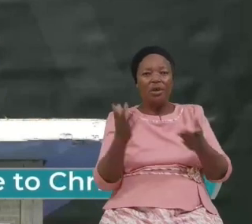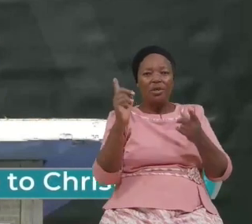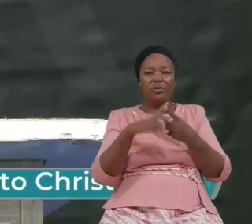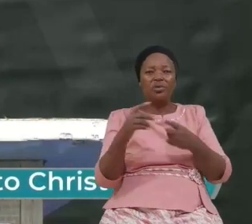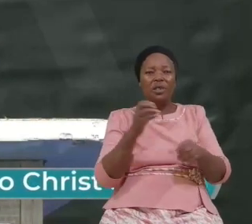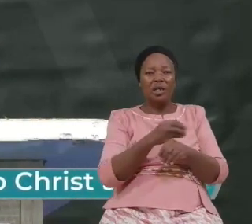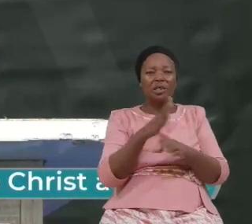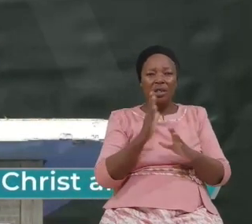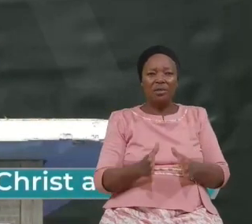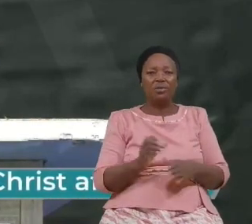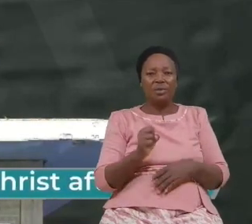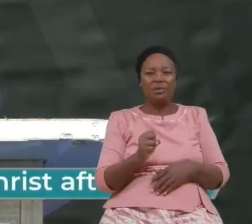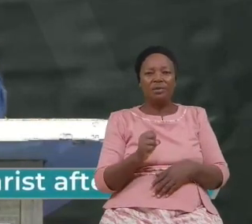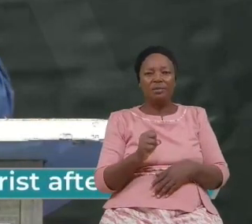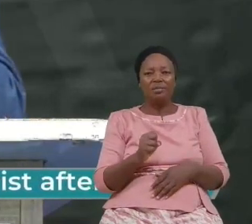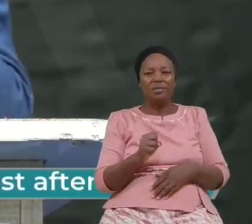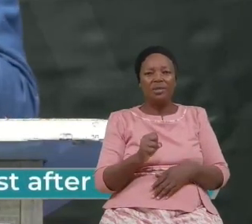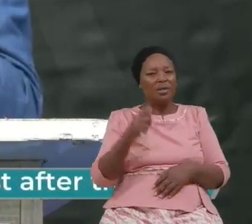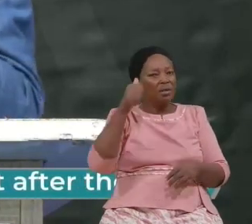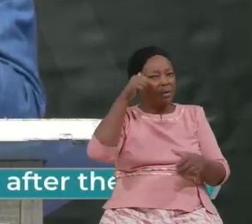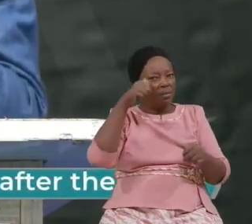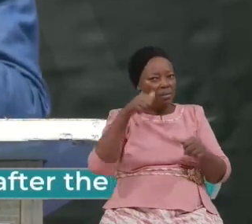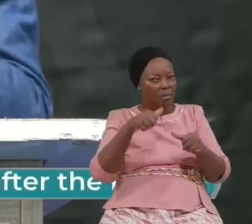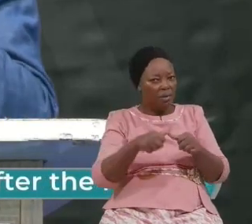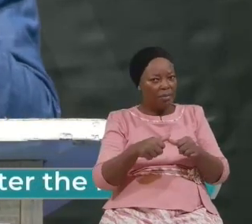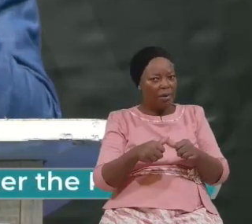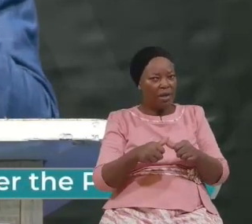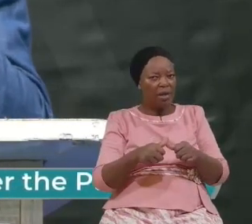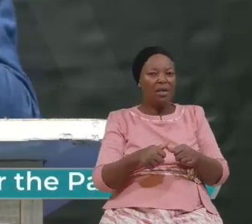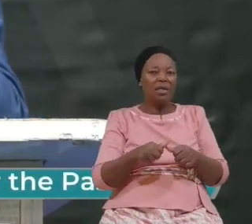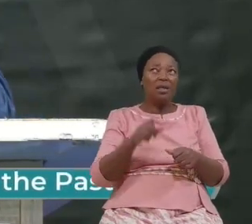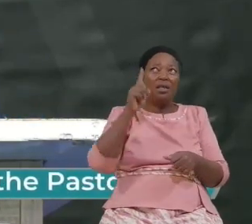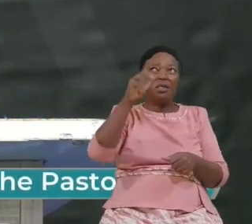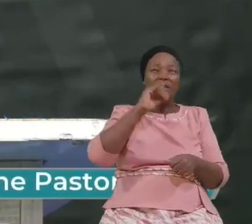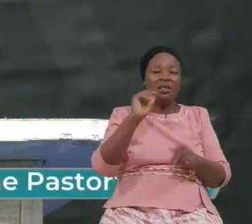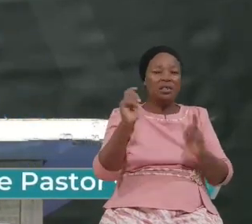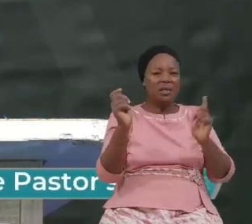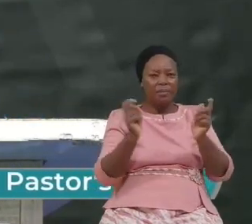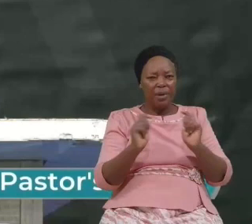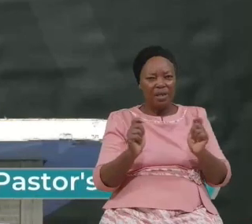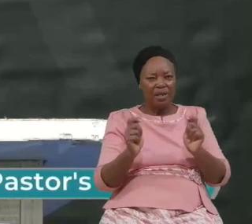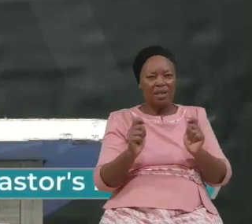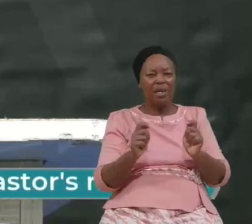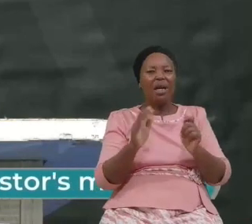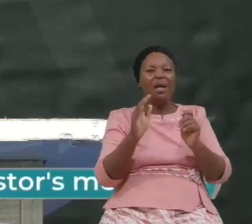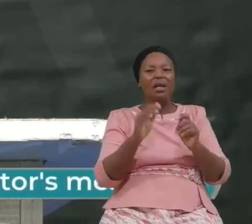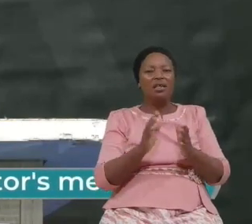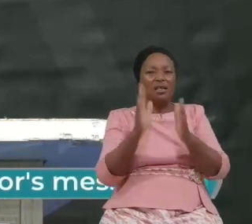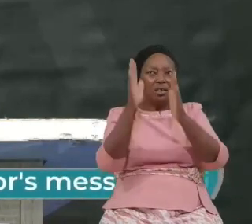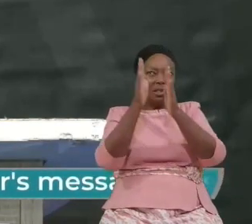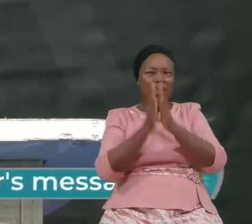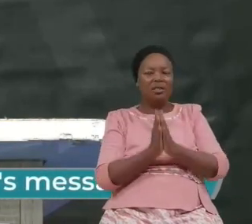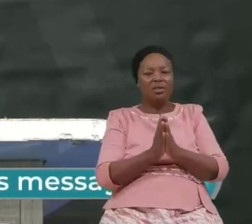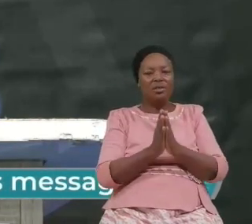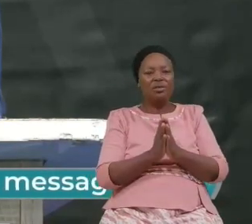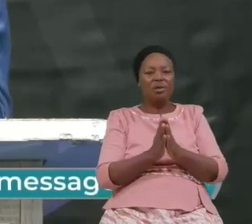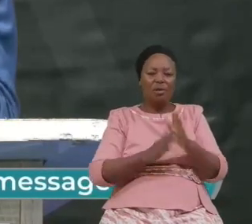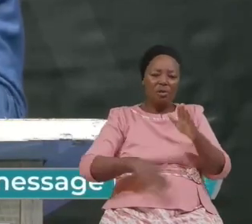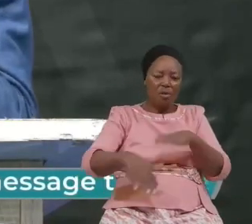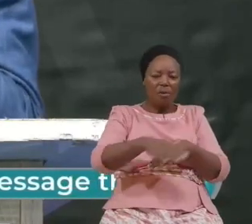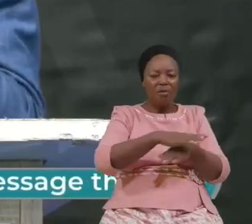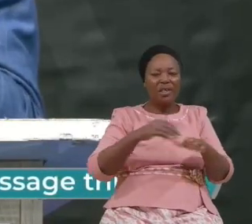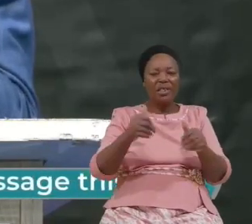donne les informations nécessaires au Conseil rappelez-vous son intéressant impartiale couvre tous les domaines de ta